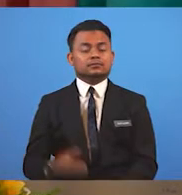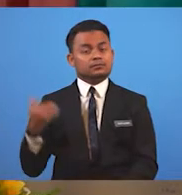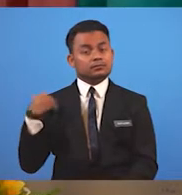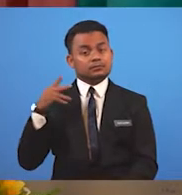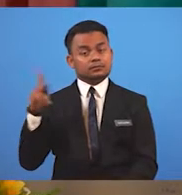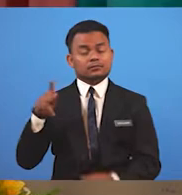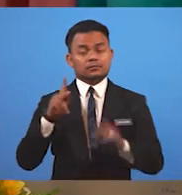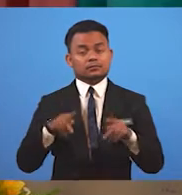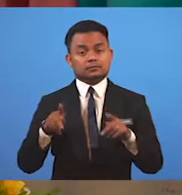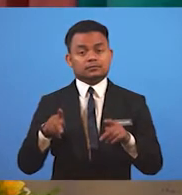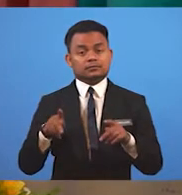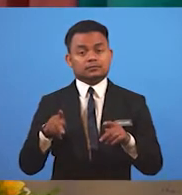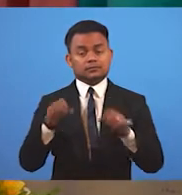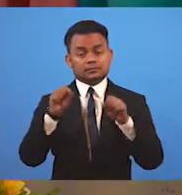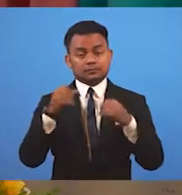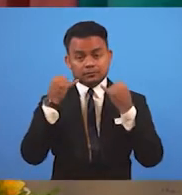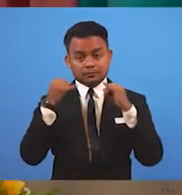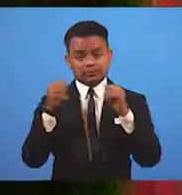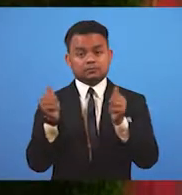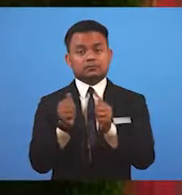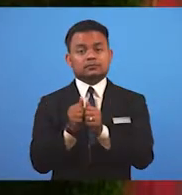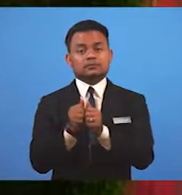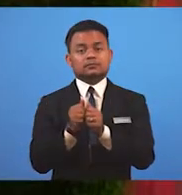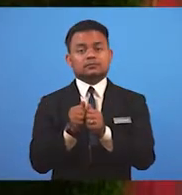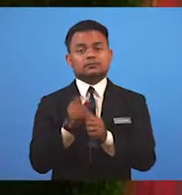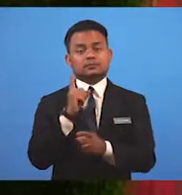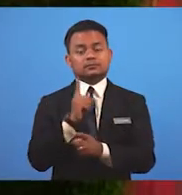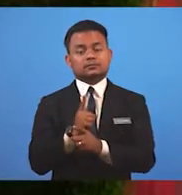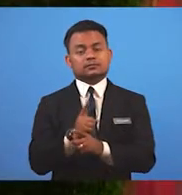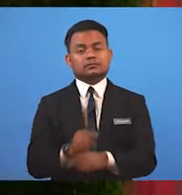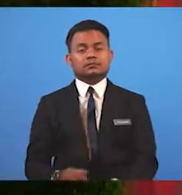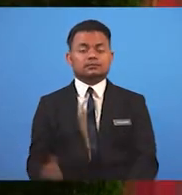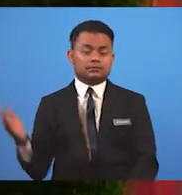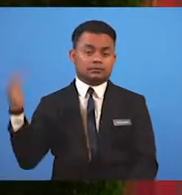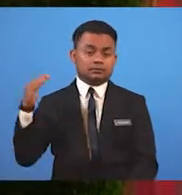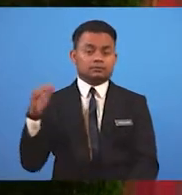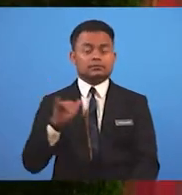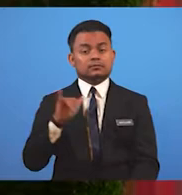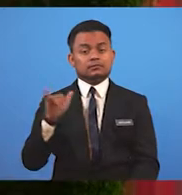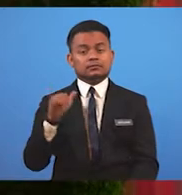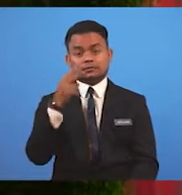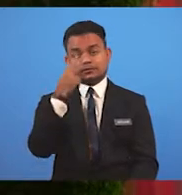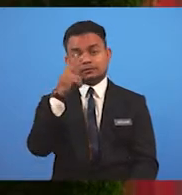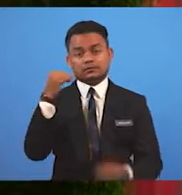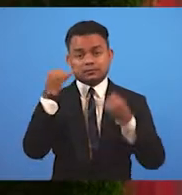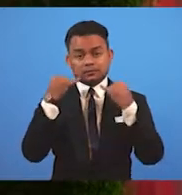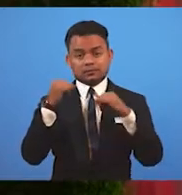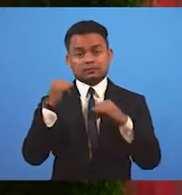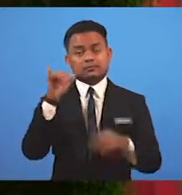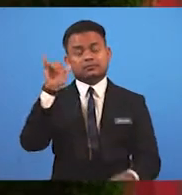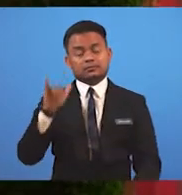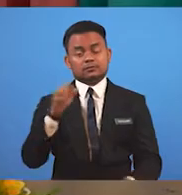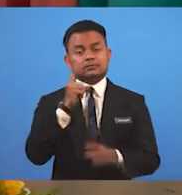Adakah para pelajar dapat menjawab dengan betul? Baiklah, mari kita sama-sama menyemak jawapan yang tepat.